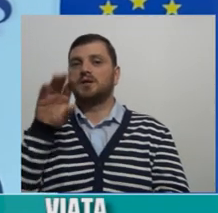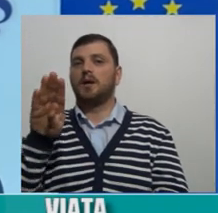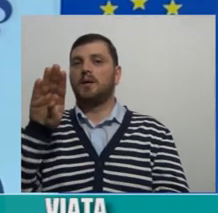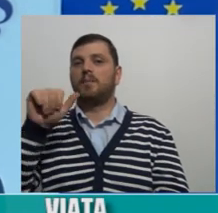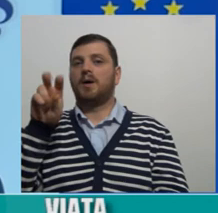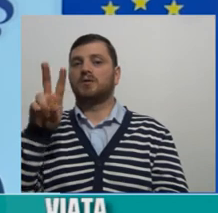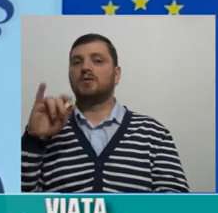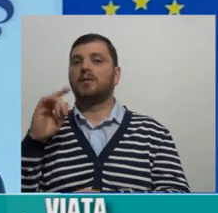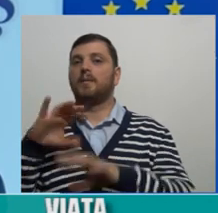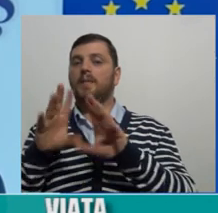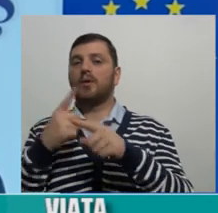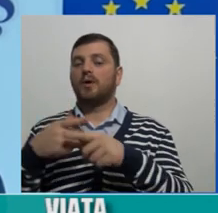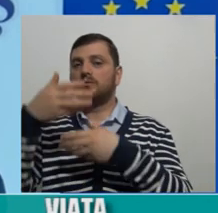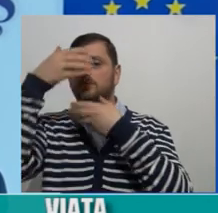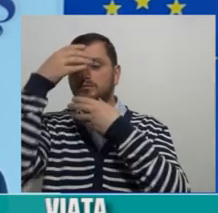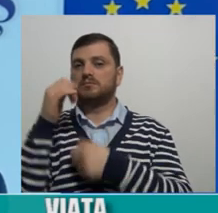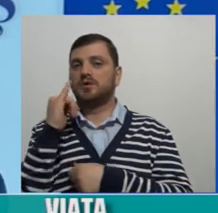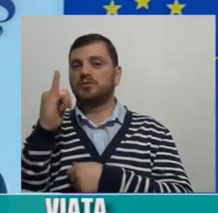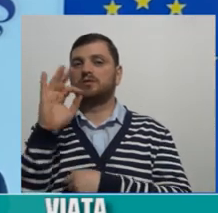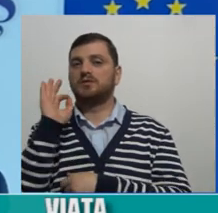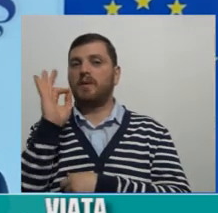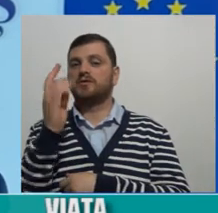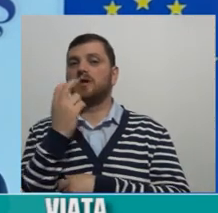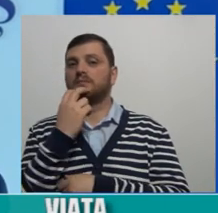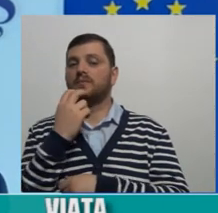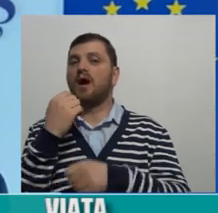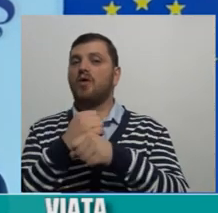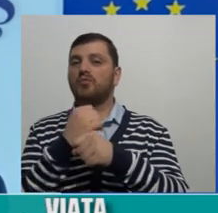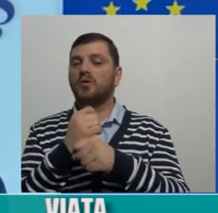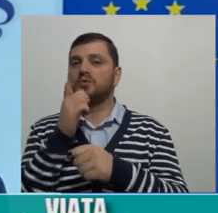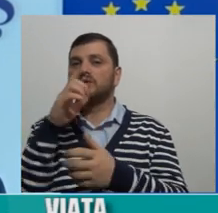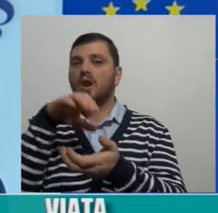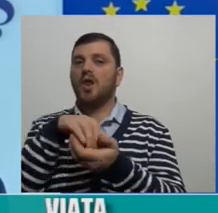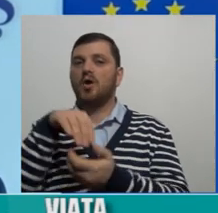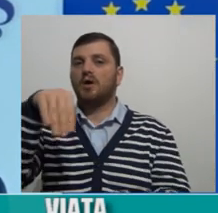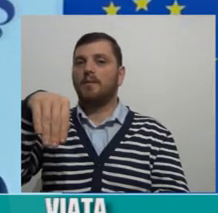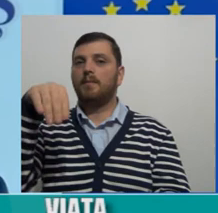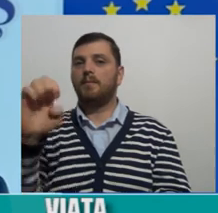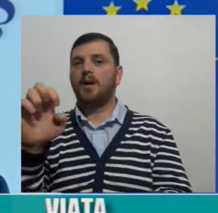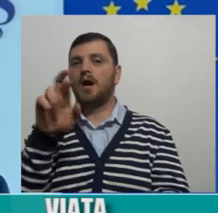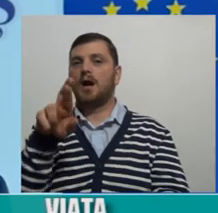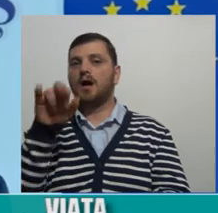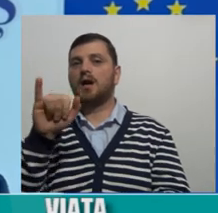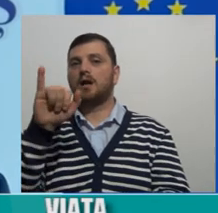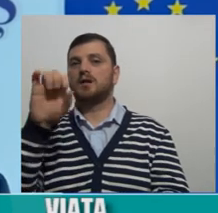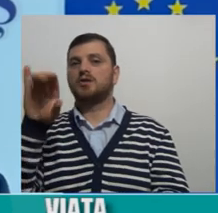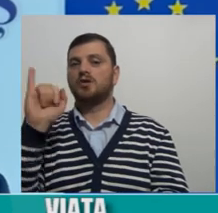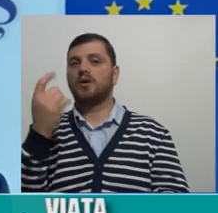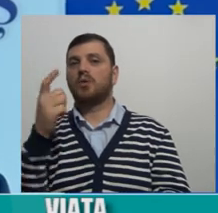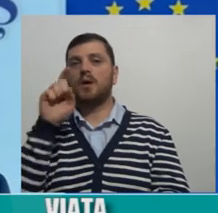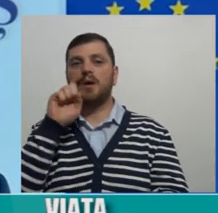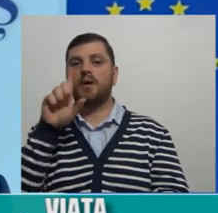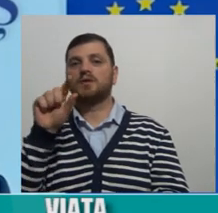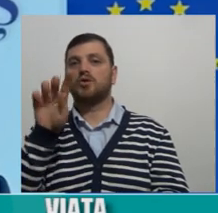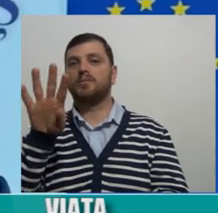rurală Bascov, împreună cu luptătorii Serviciului pentru Acțiuni Speciale Argeș, au descins la o locație de pe raza localității Merișani, unde au